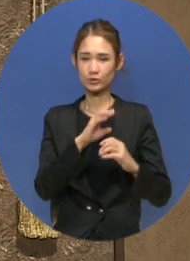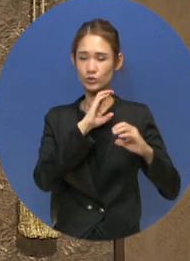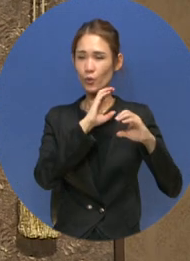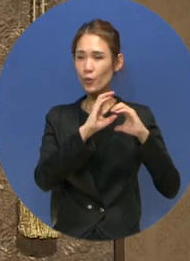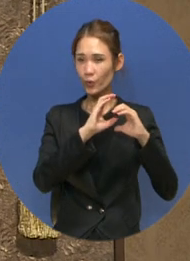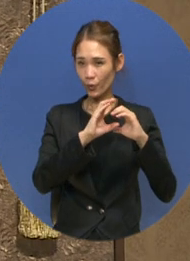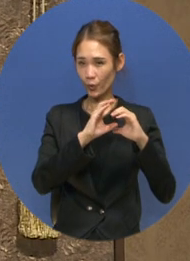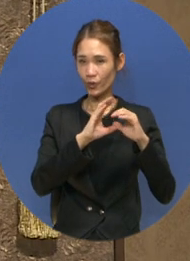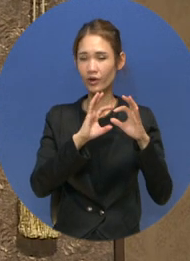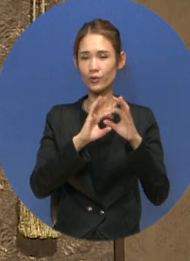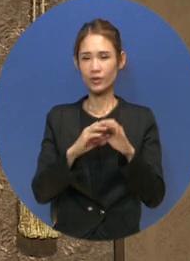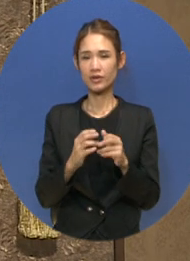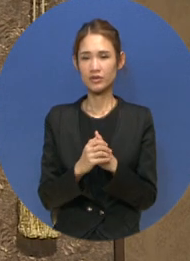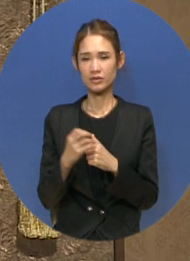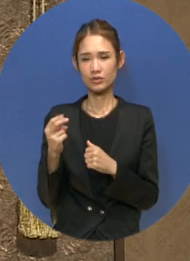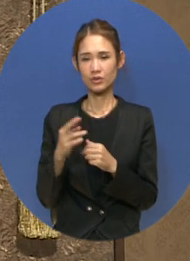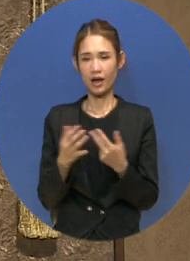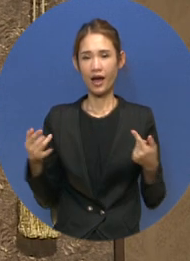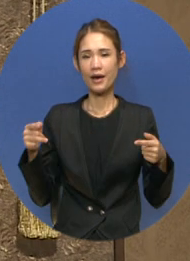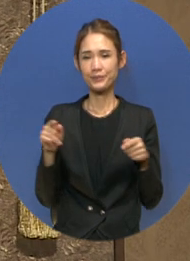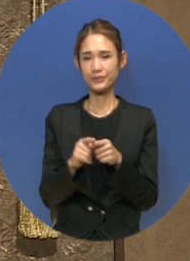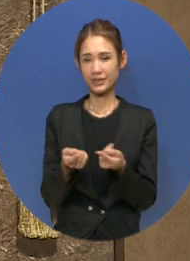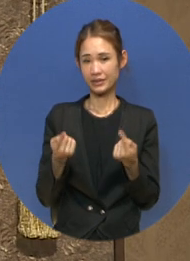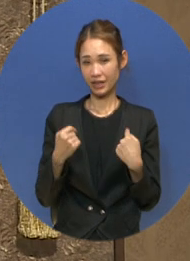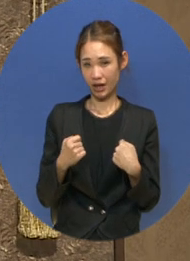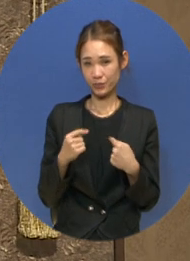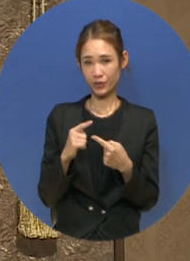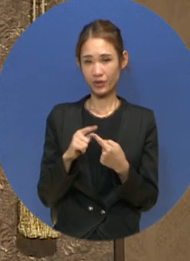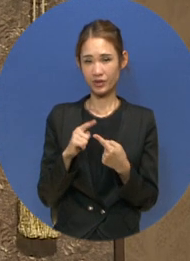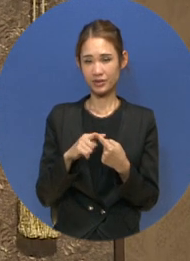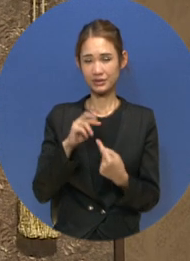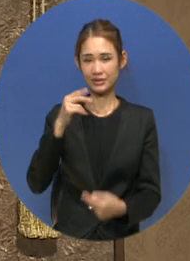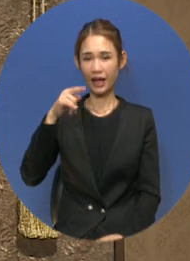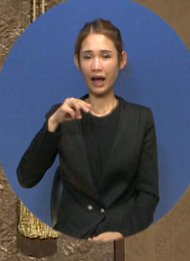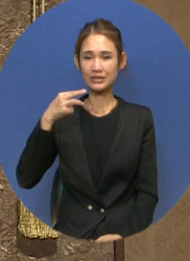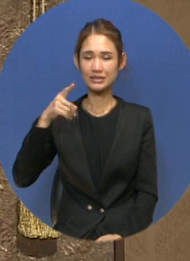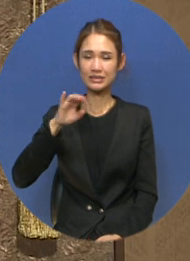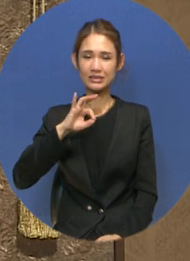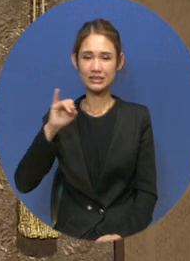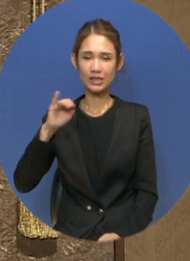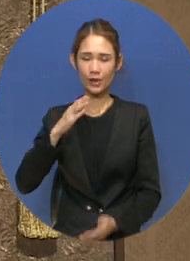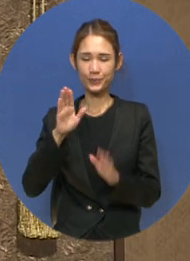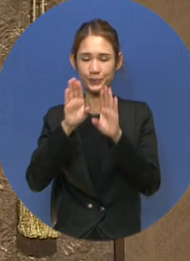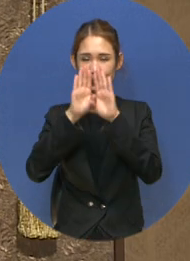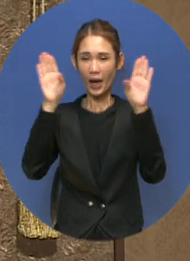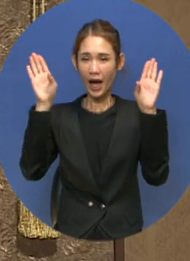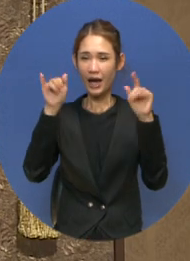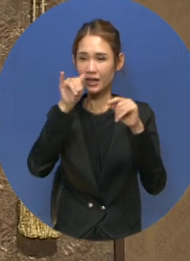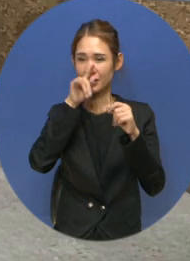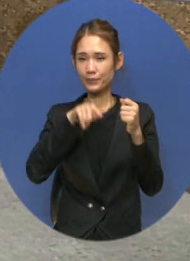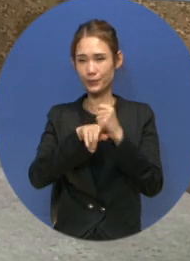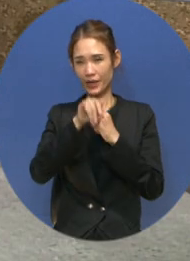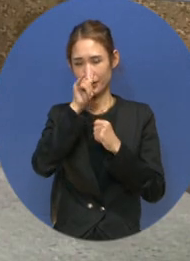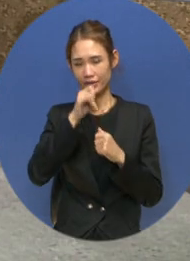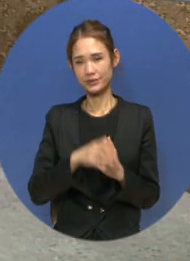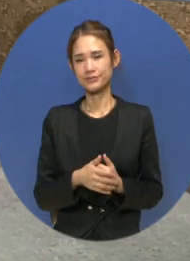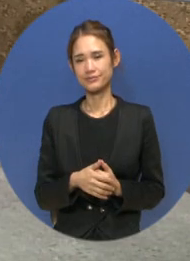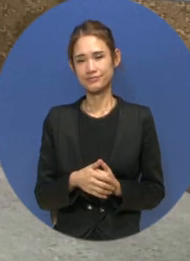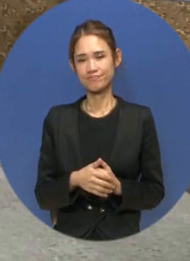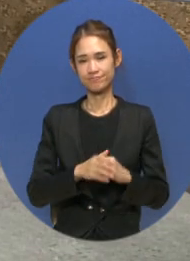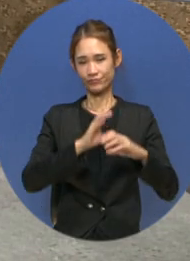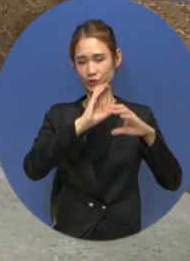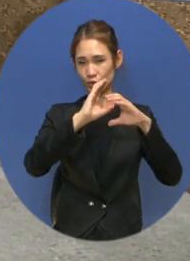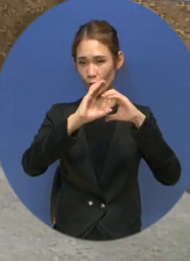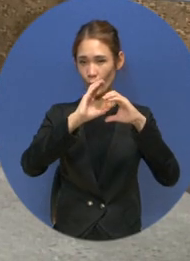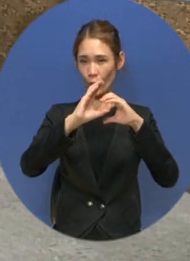대한 부분 그리고 또 함께 한다는 부분 그런 부분에서 탁트인이라는 의미를 갖고 있는데요. 소통에